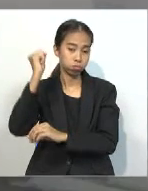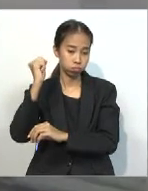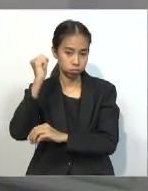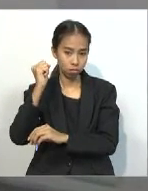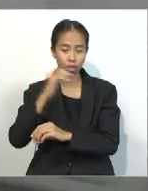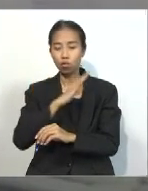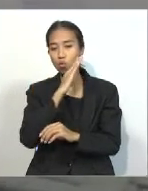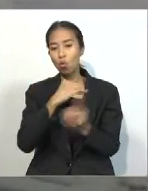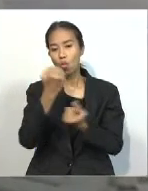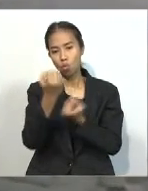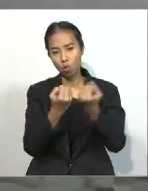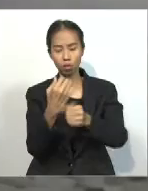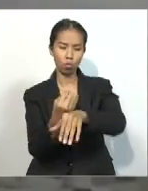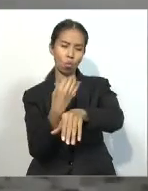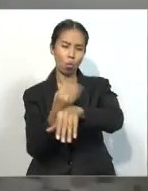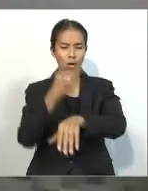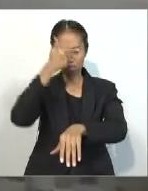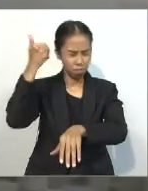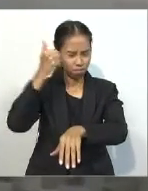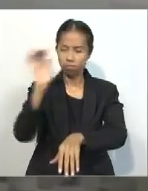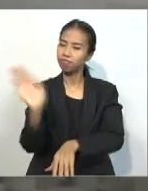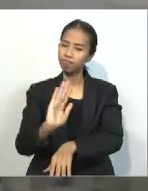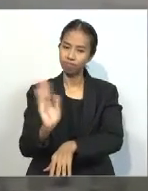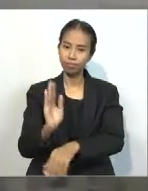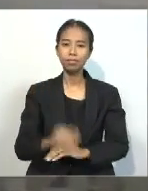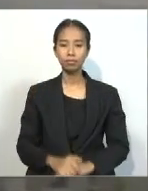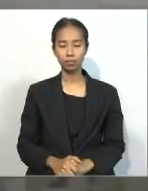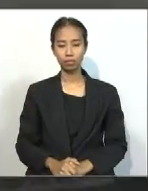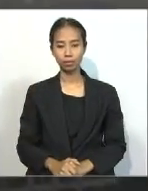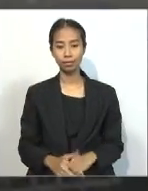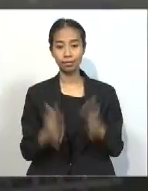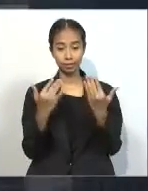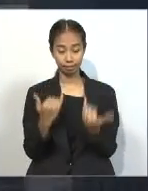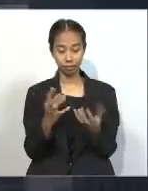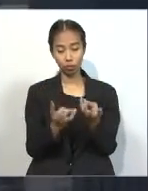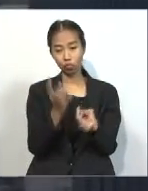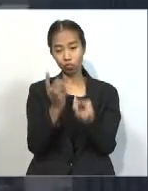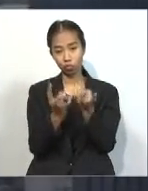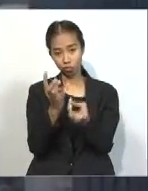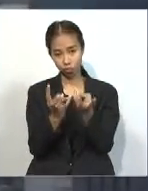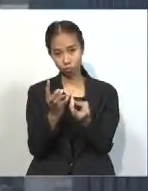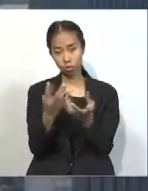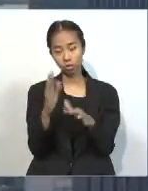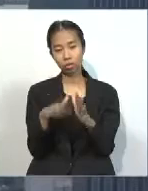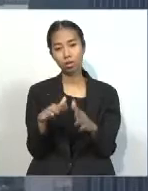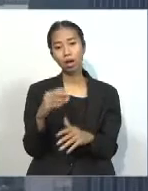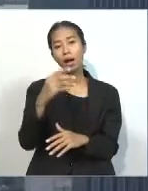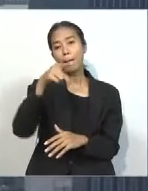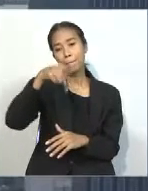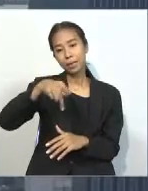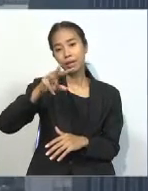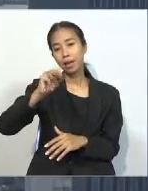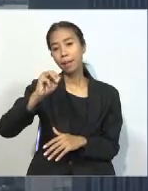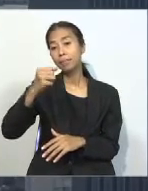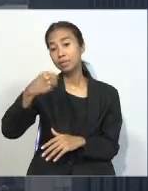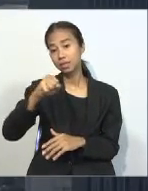ใช้รถยนต์ที่มีควันดำอย่างเด็ดขาดค่ะขณะที่ค่าฝุ่นละอองขนาดไม่เกิน10ไมครอนหรือ PM 10เนี่ยนะ